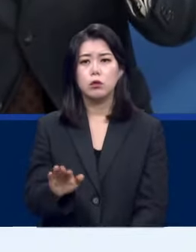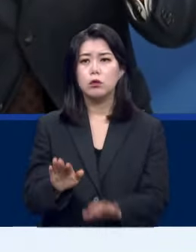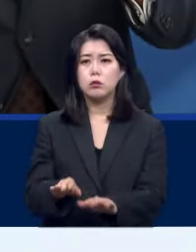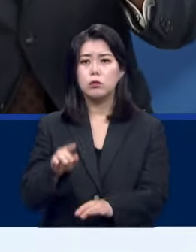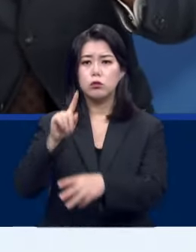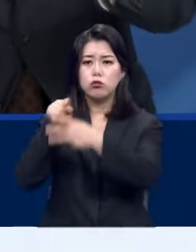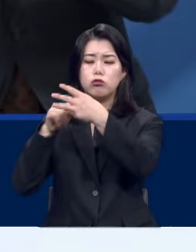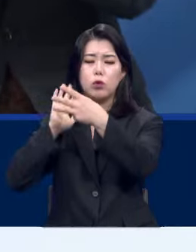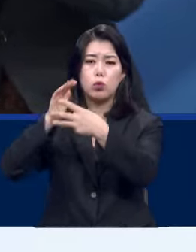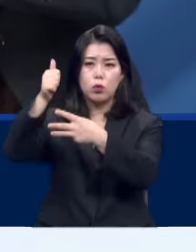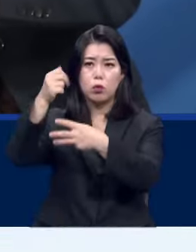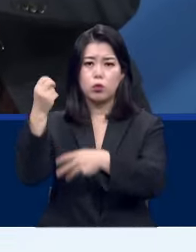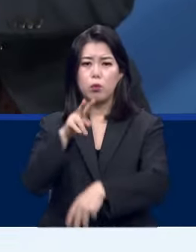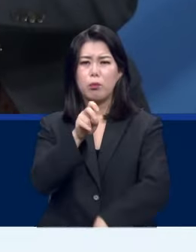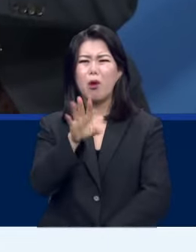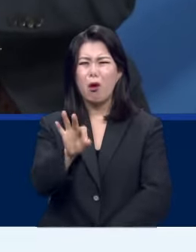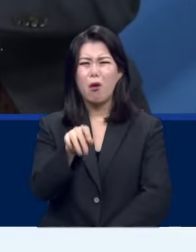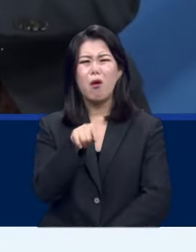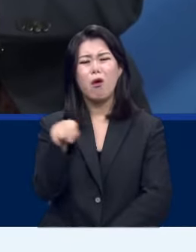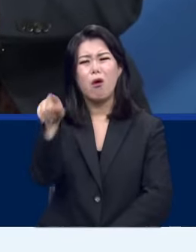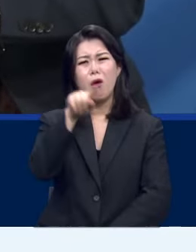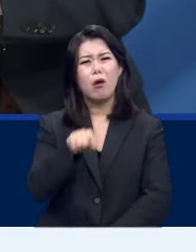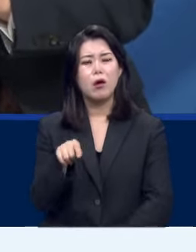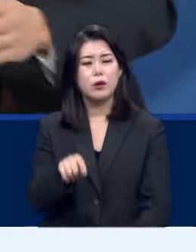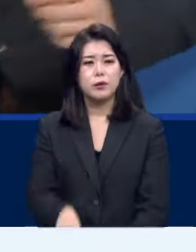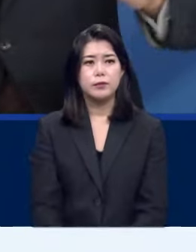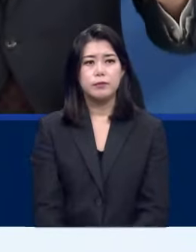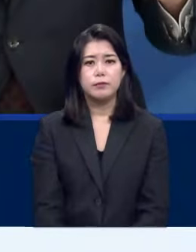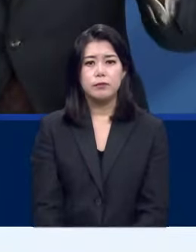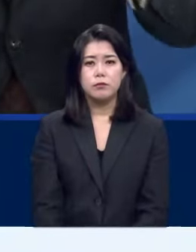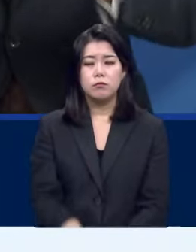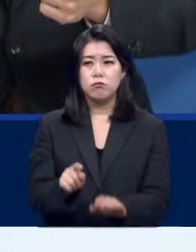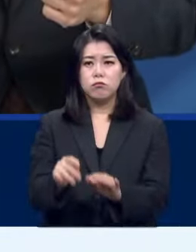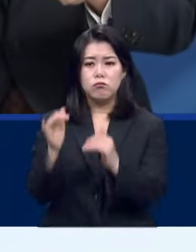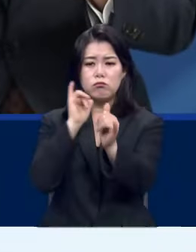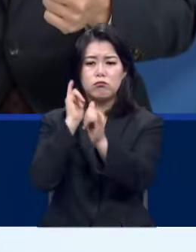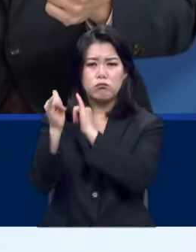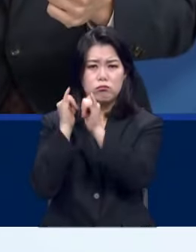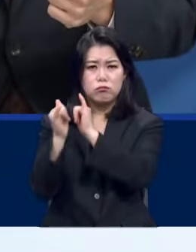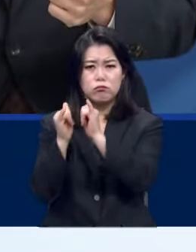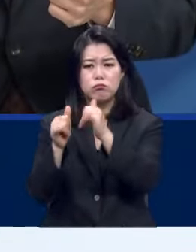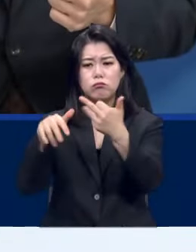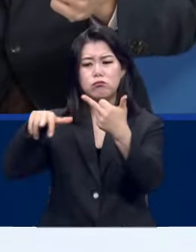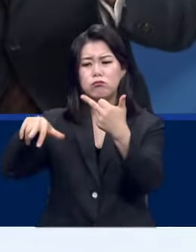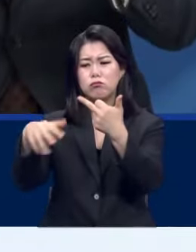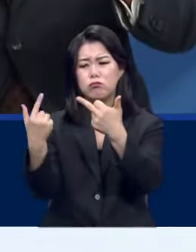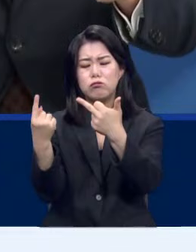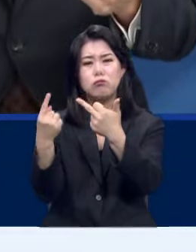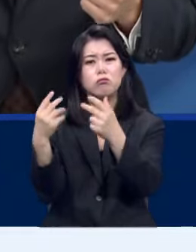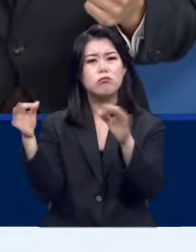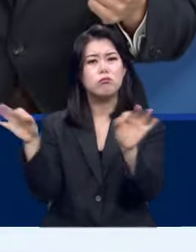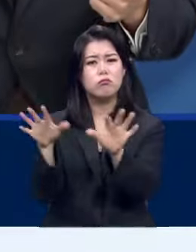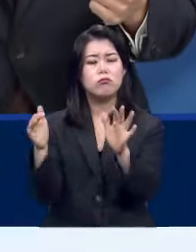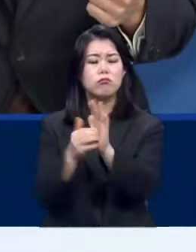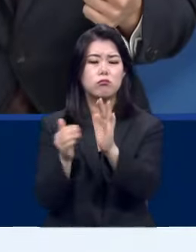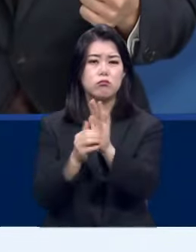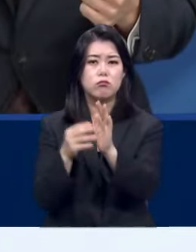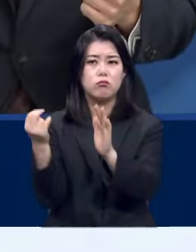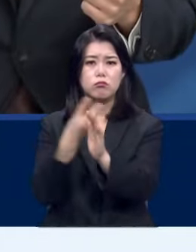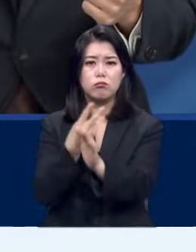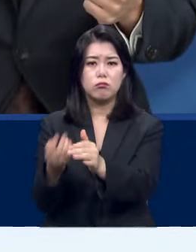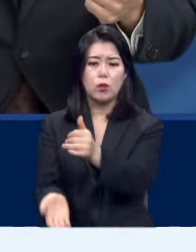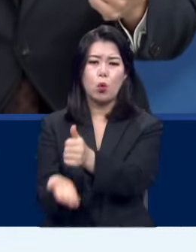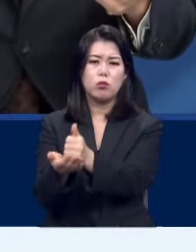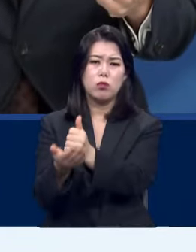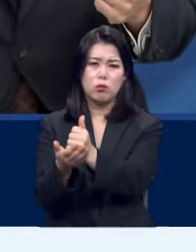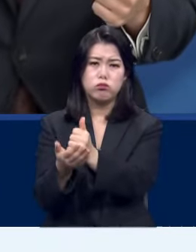윤석열 대통령이나 면태 같은 건 같은 경우에는 이거 전화통화 1초가 다예요 예 그리고 이게 지금 어차피 공천 갈